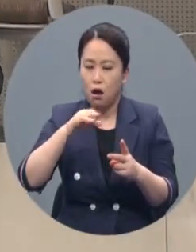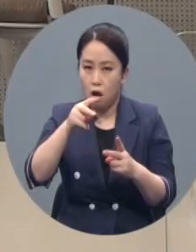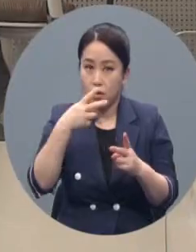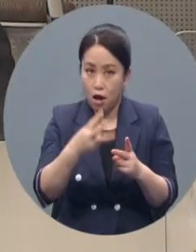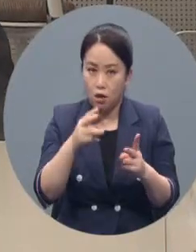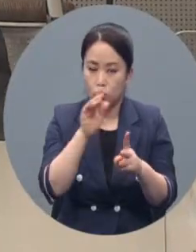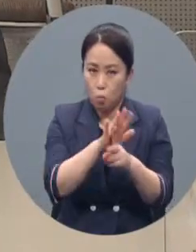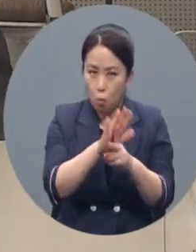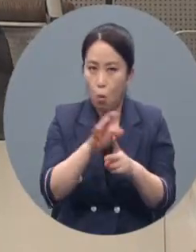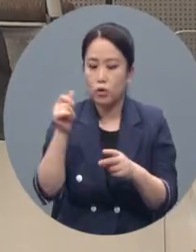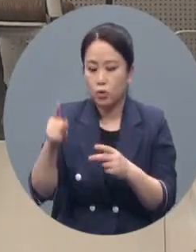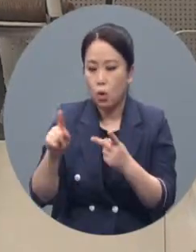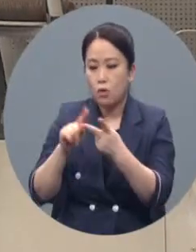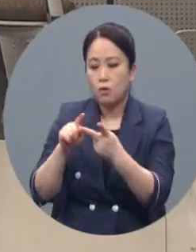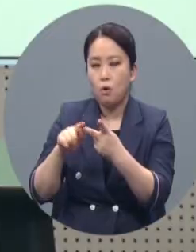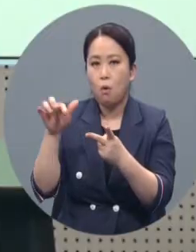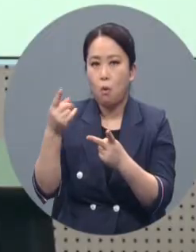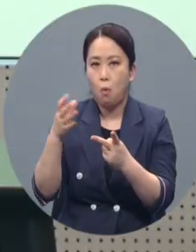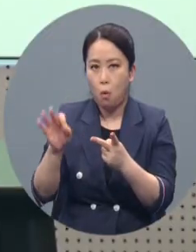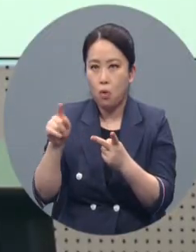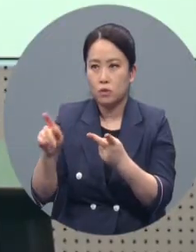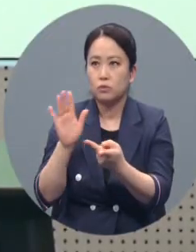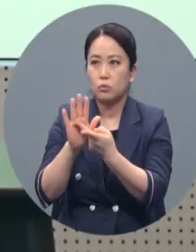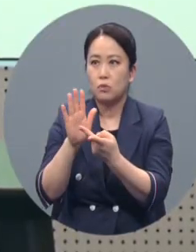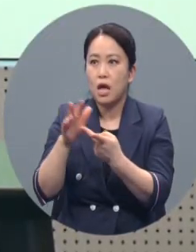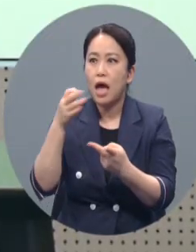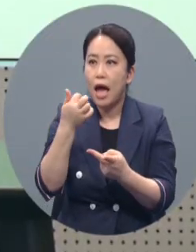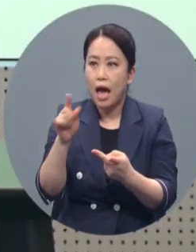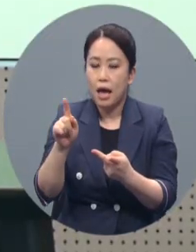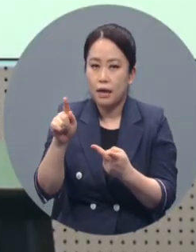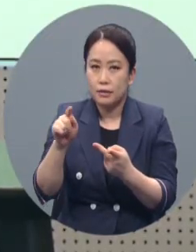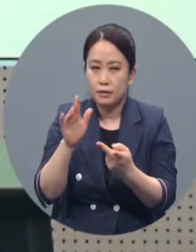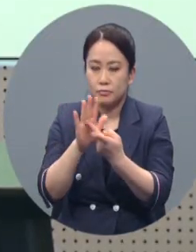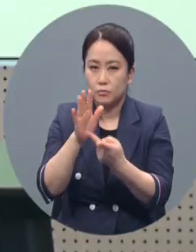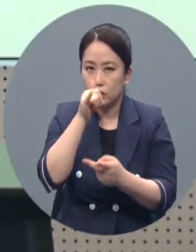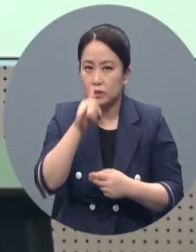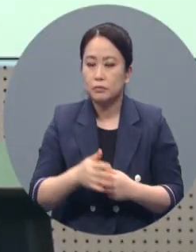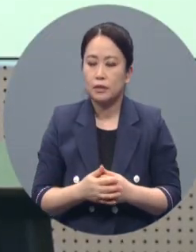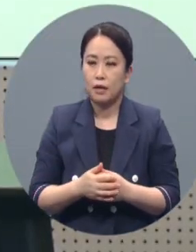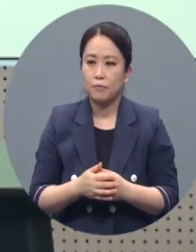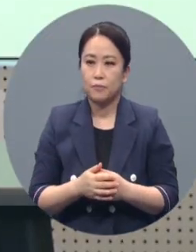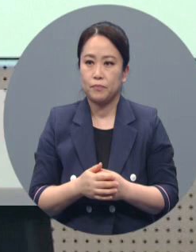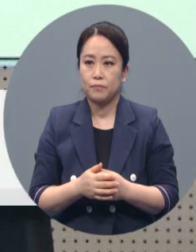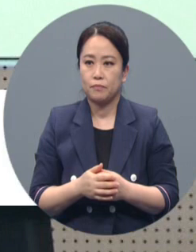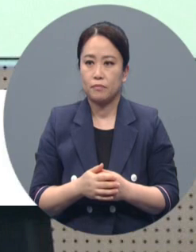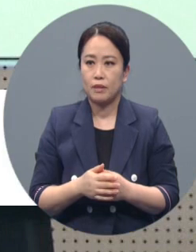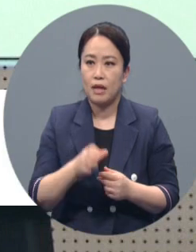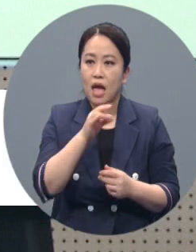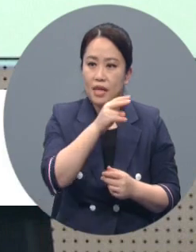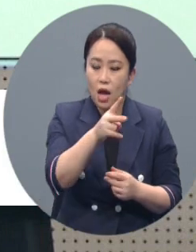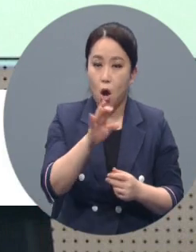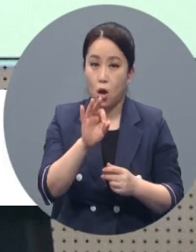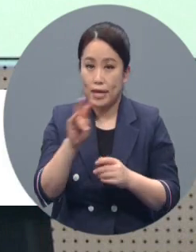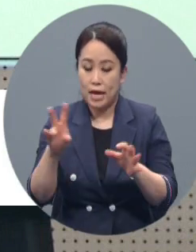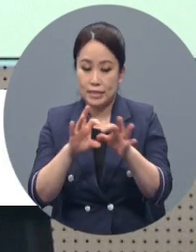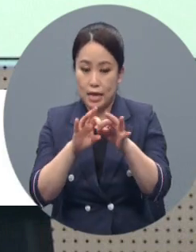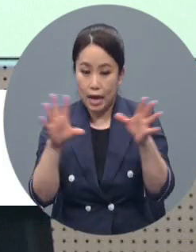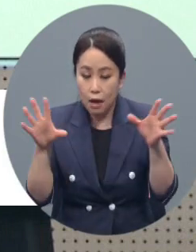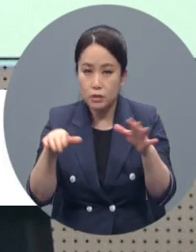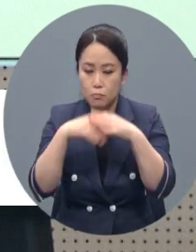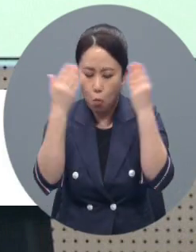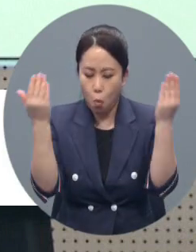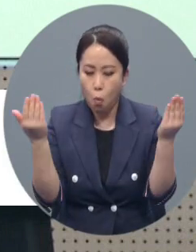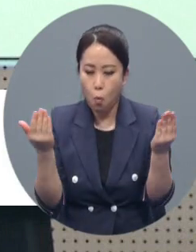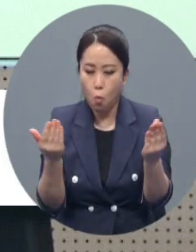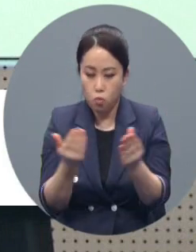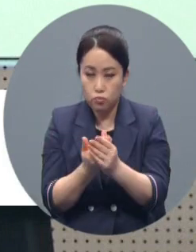선대위원장을 맡아 지지세 결집의 핵심 역할을 수행하고 있습니다. 여야를 좀 떠나서 전 세대를 아우르고